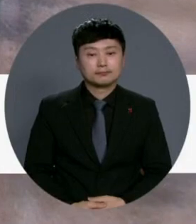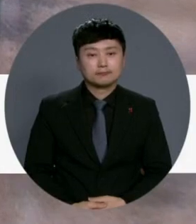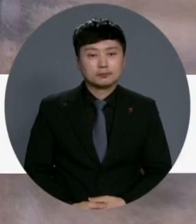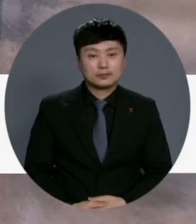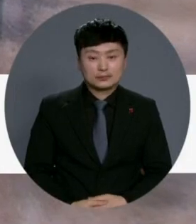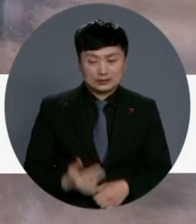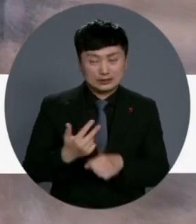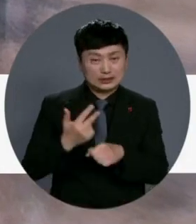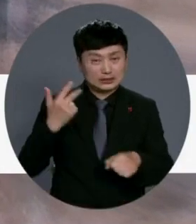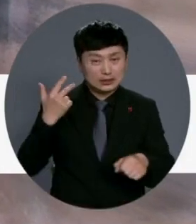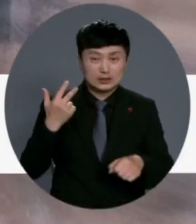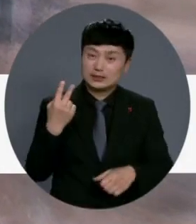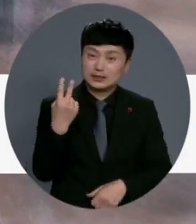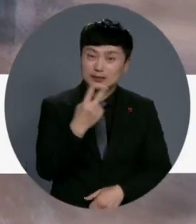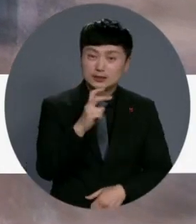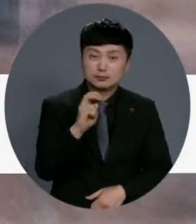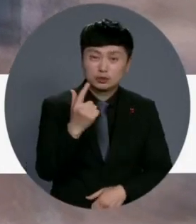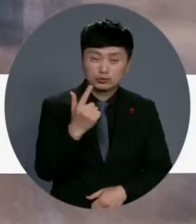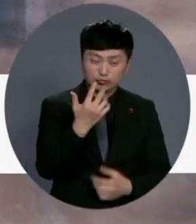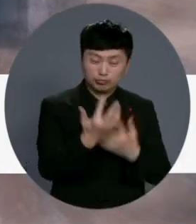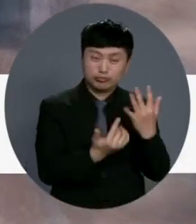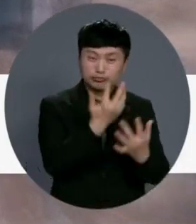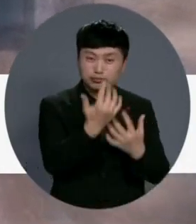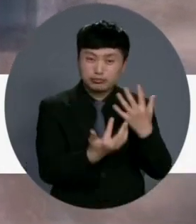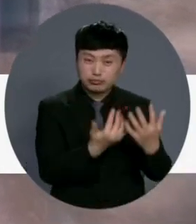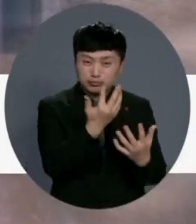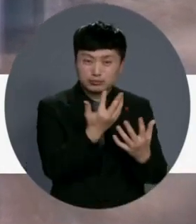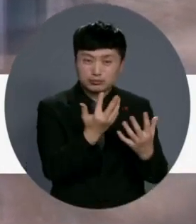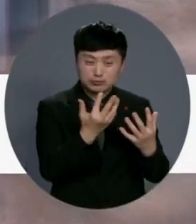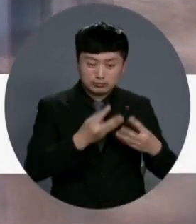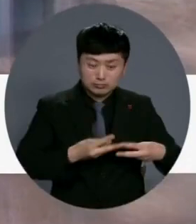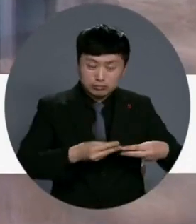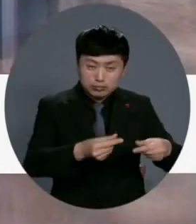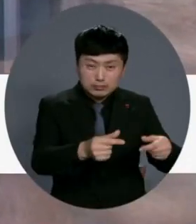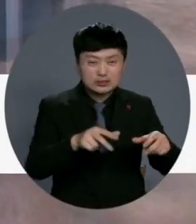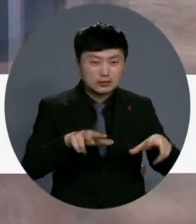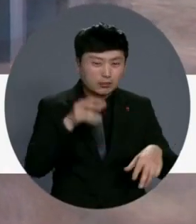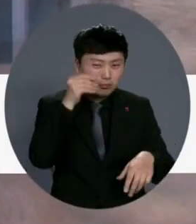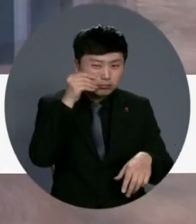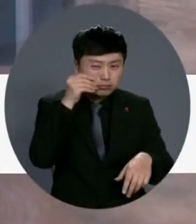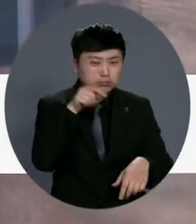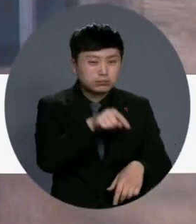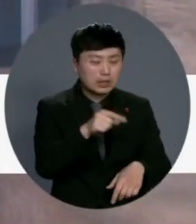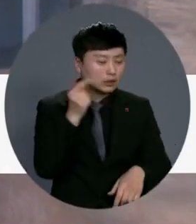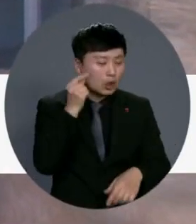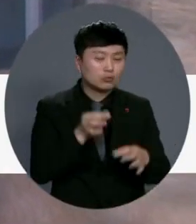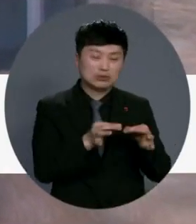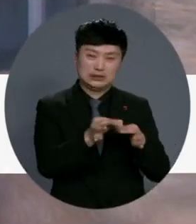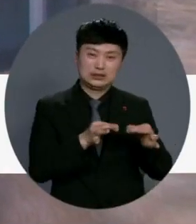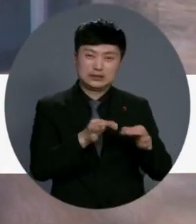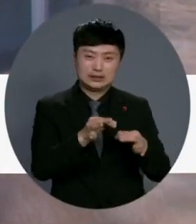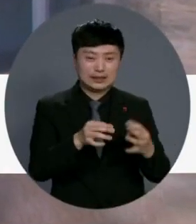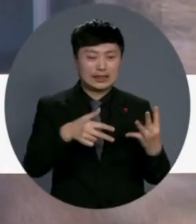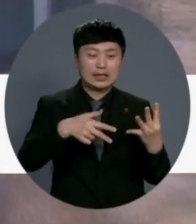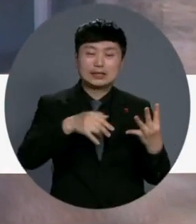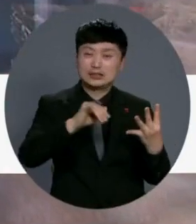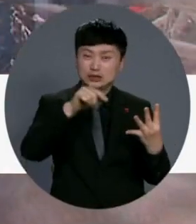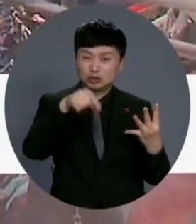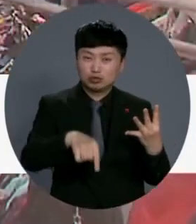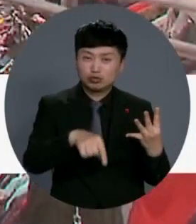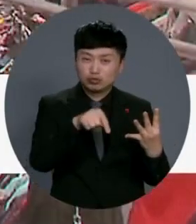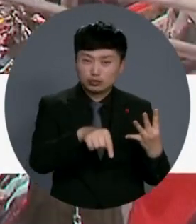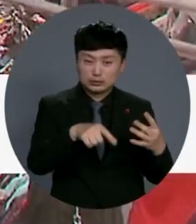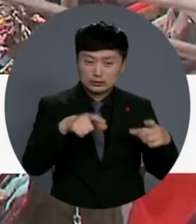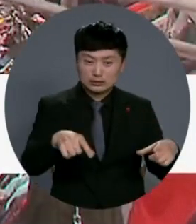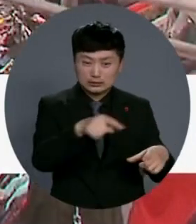네, 7년 전이죠. 지난 2016년 화재로 잿더미가 된 뒤 지금까지 공터로 남아있는 서문시장 4지구. 지지부진했던